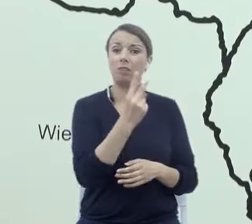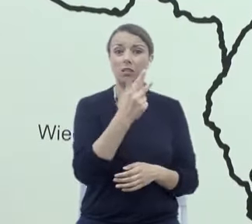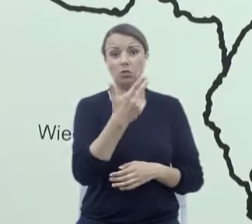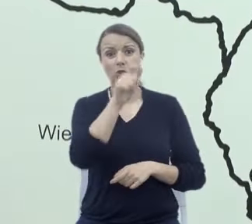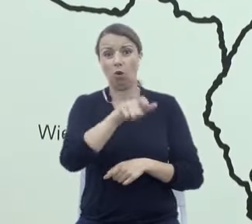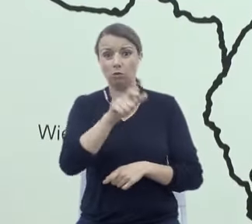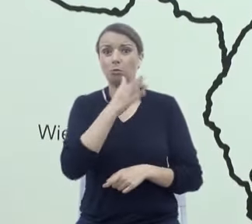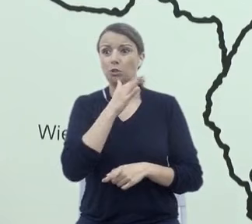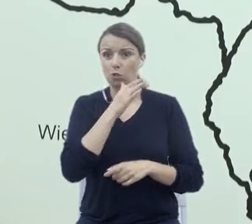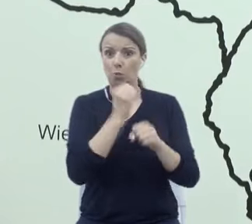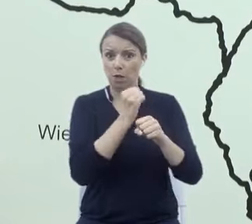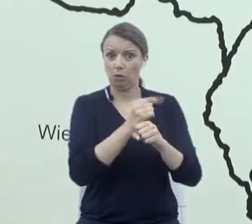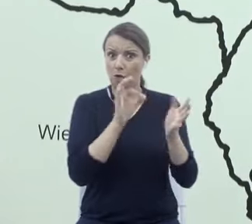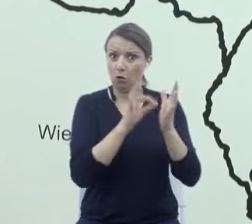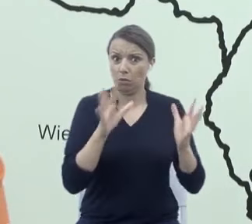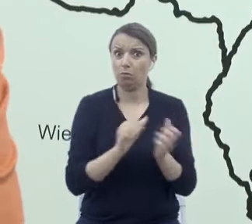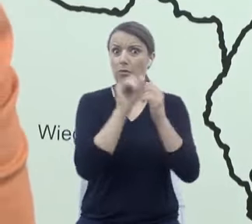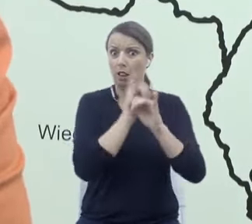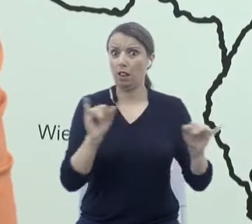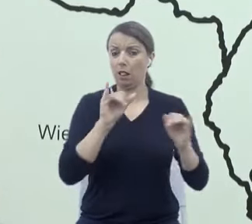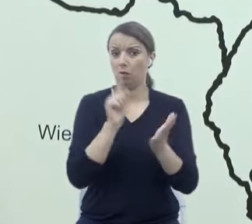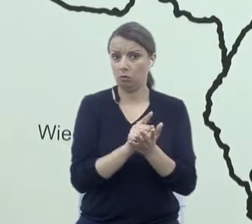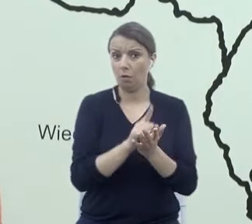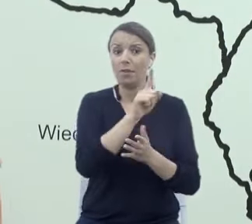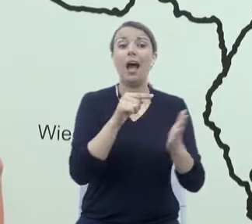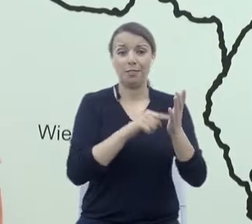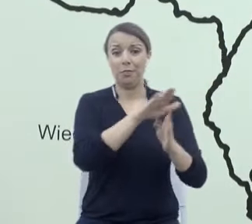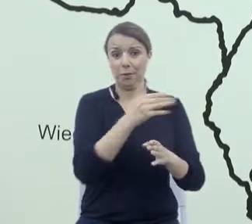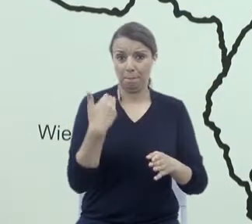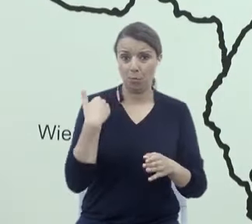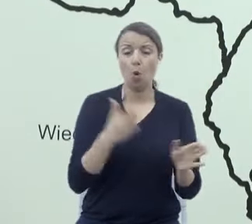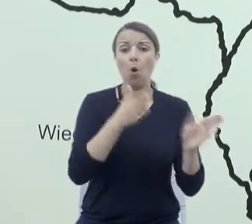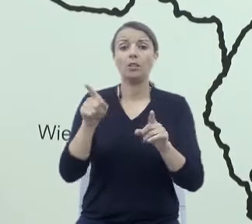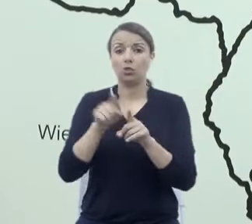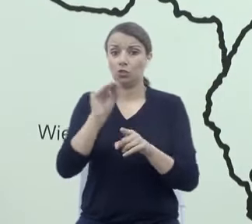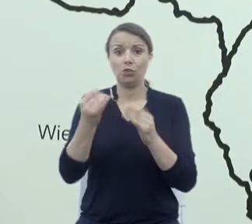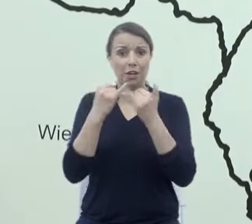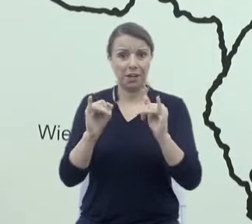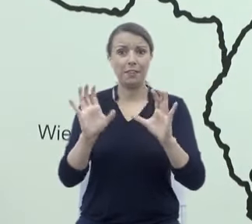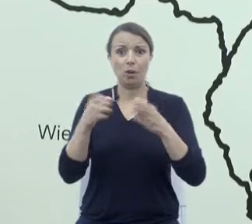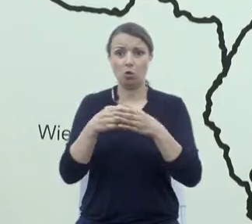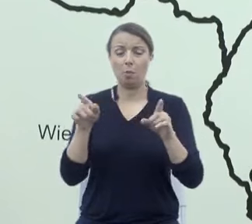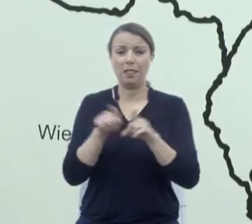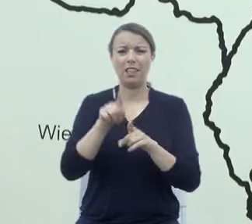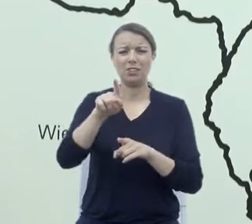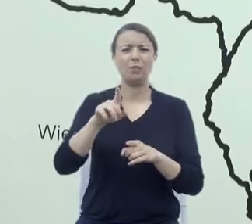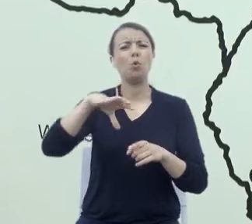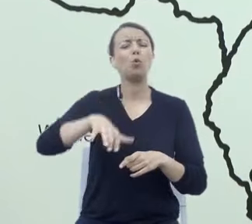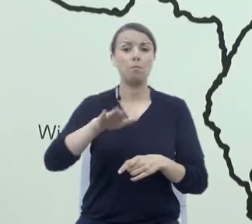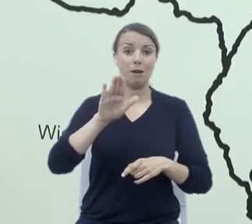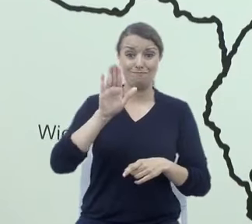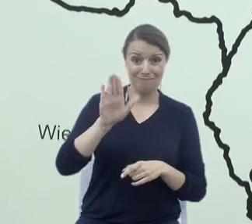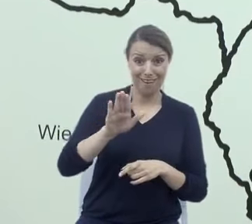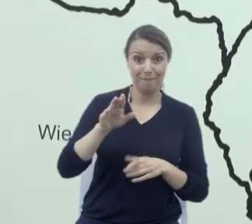tym Wehrmachtem szły przede wszystkim słynne Einsatzgruppe. Na tym kierunku ofensywy Einsatzgruppe B. One